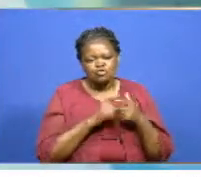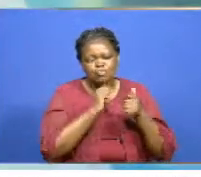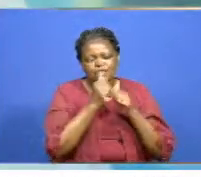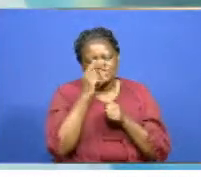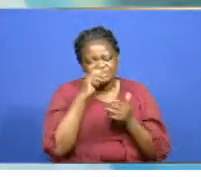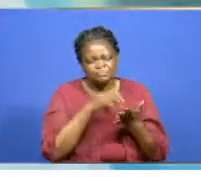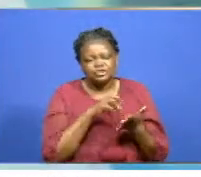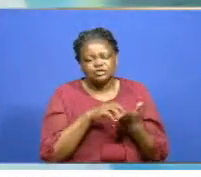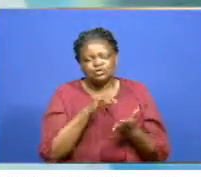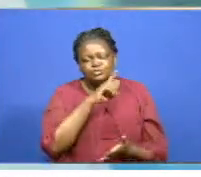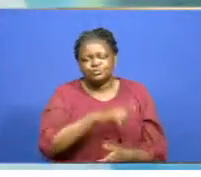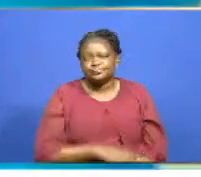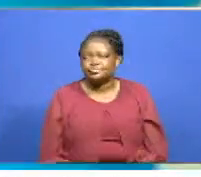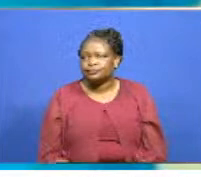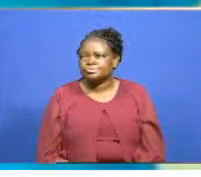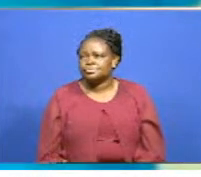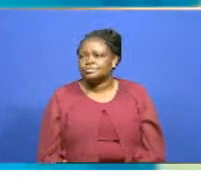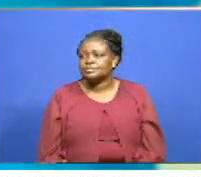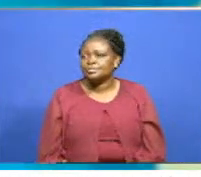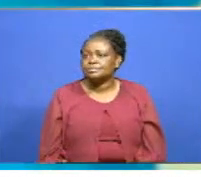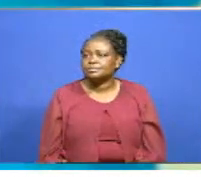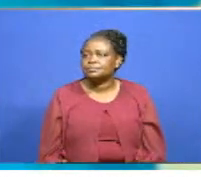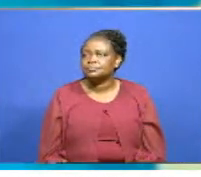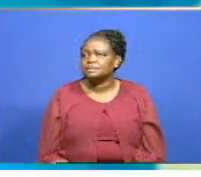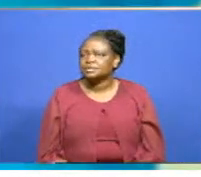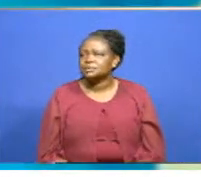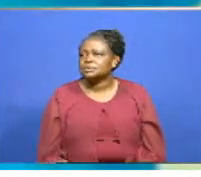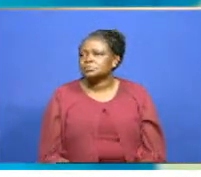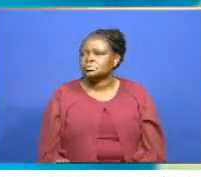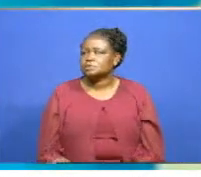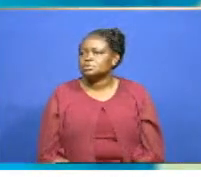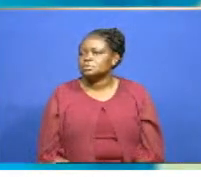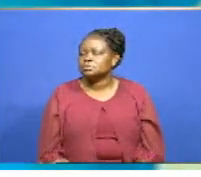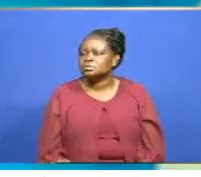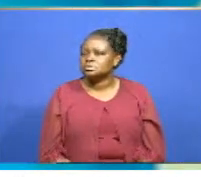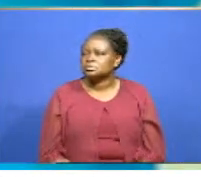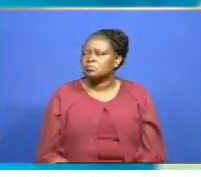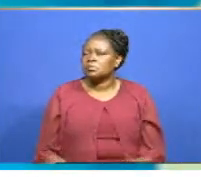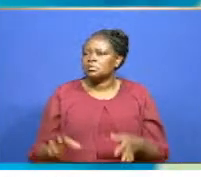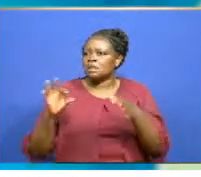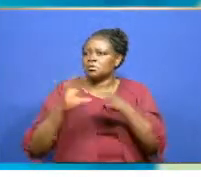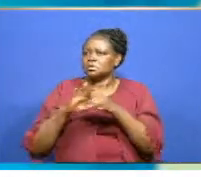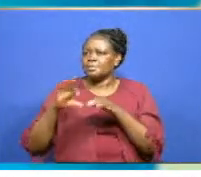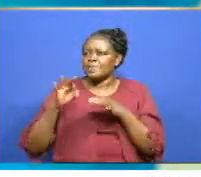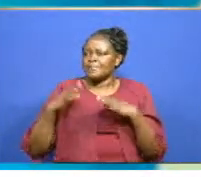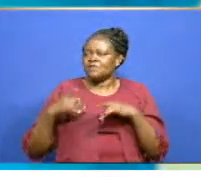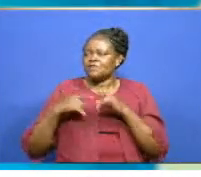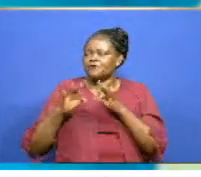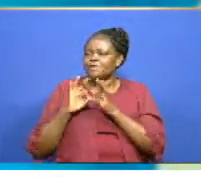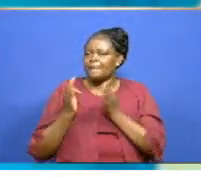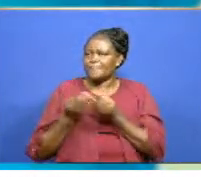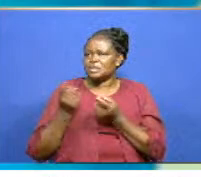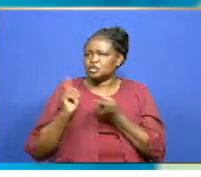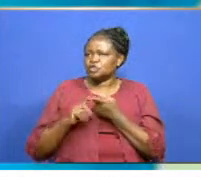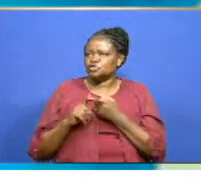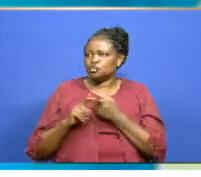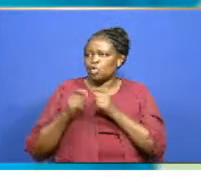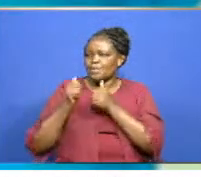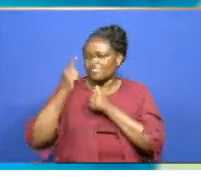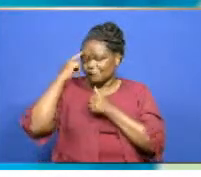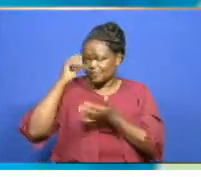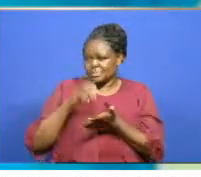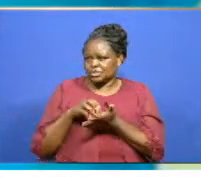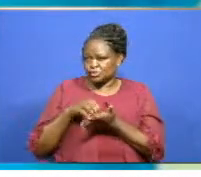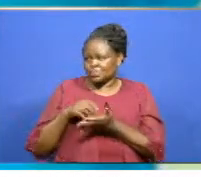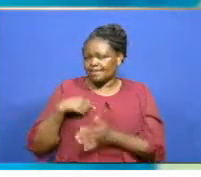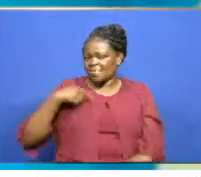kiti. Hii culture ya kuweza kuchukua mtu kwa familia kuweza kugombea kiti,